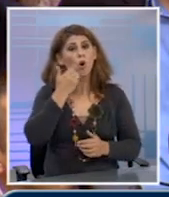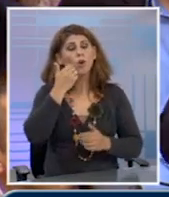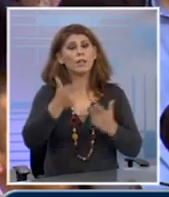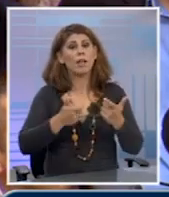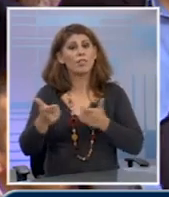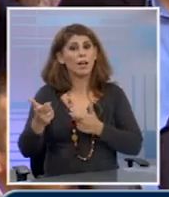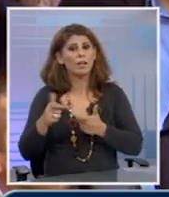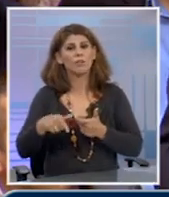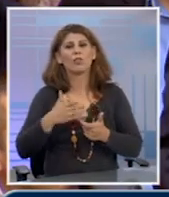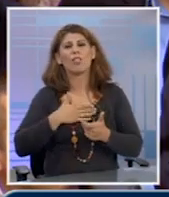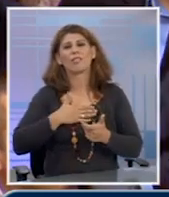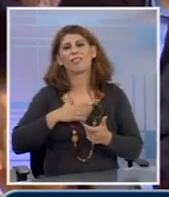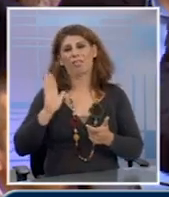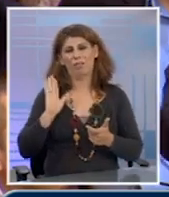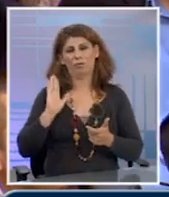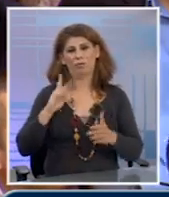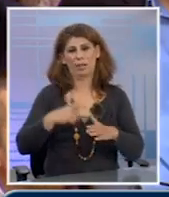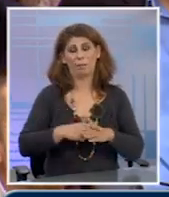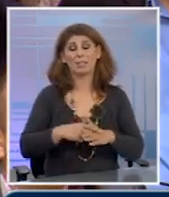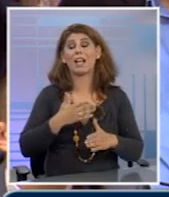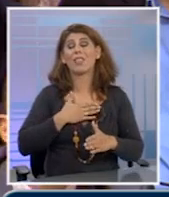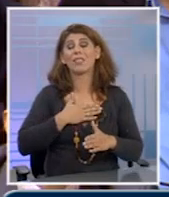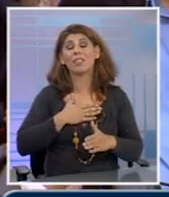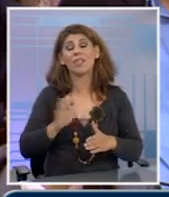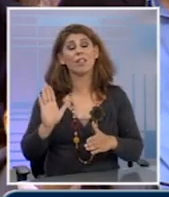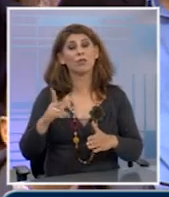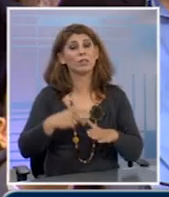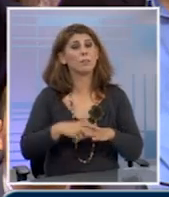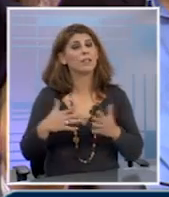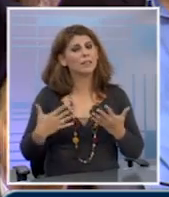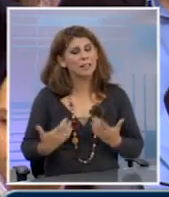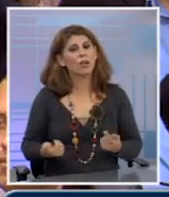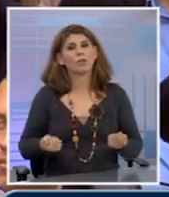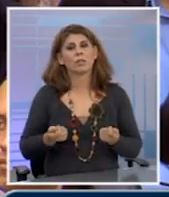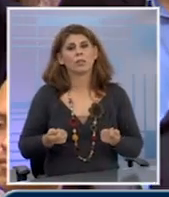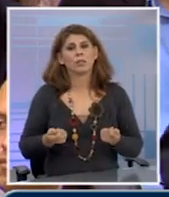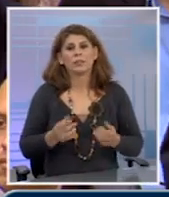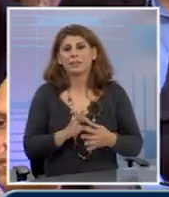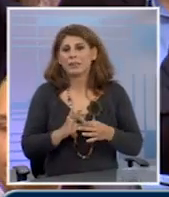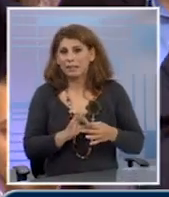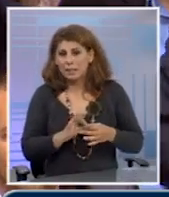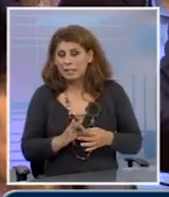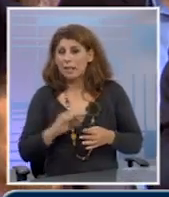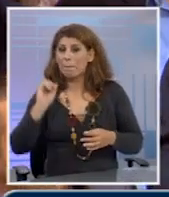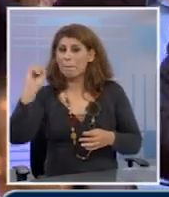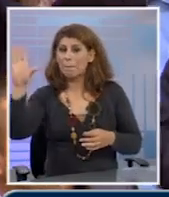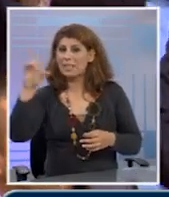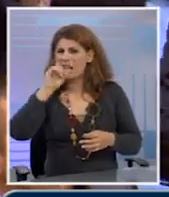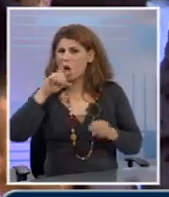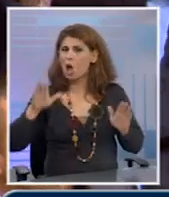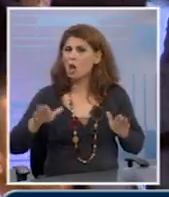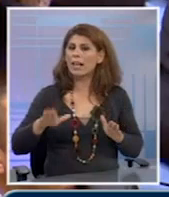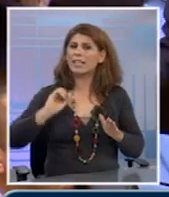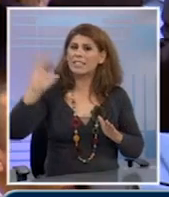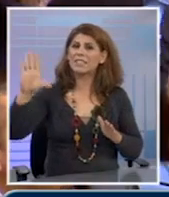όμως δεν το θέλουν οι τράπεζες και δεν το θέλουν οι τράπεζες γιατί έχουνε κάνει συνεταιριστικά με ξένα κοράκια τα ξένα